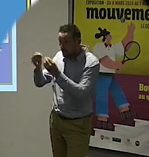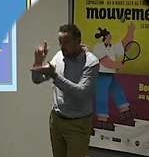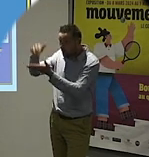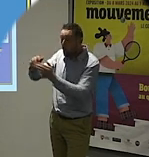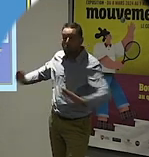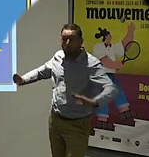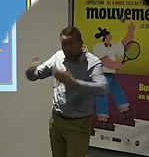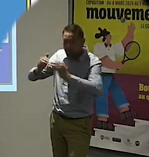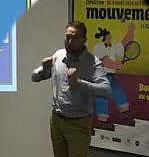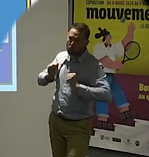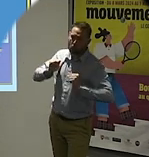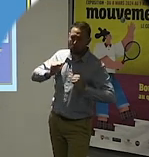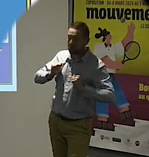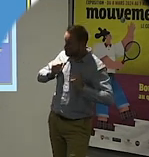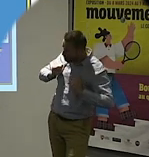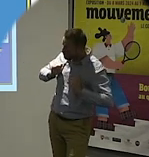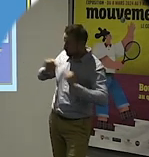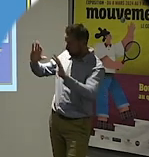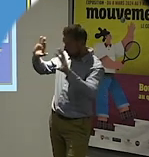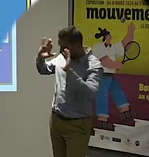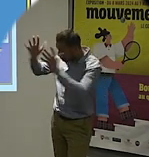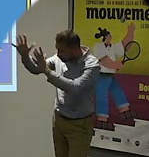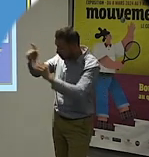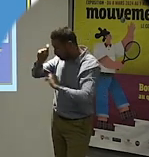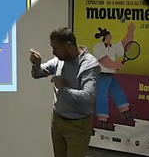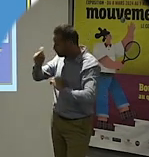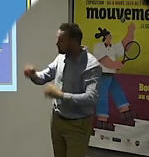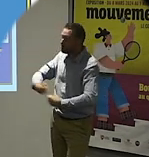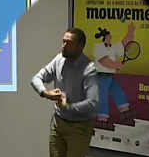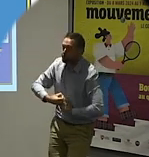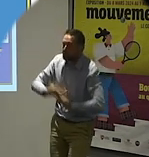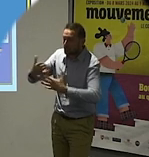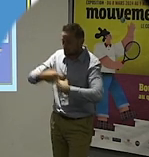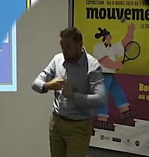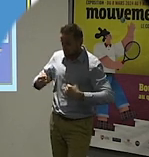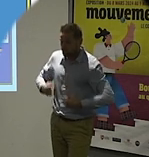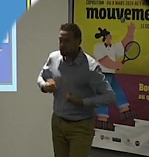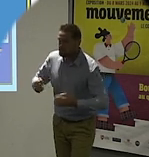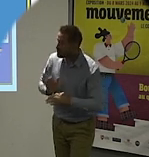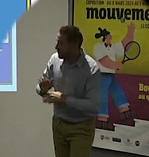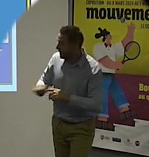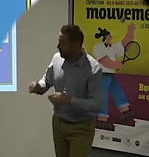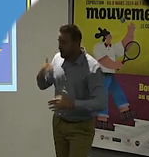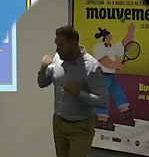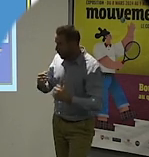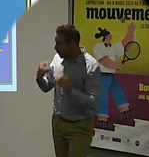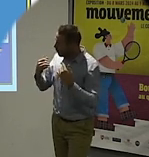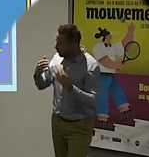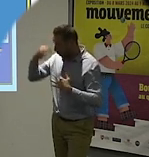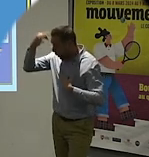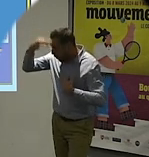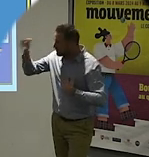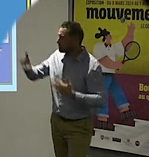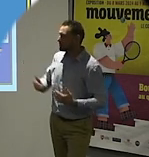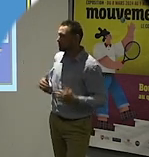Donc voilà, bravo parce que c'est pas facile de parler de soi et devant tout le monde. Donc, bravo à Michel aussi, à tous les participants de ce